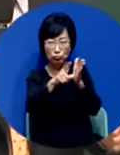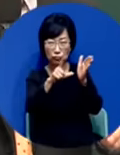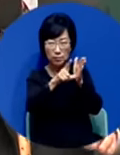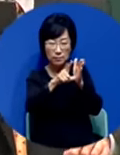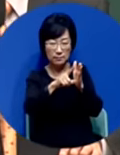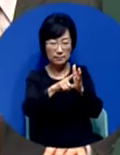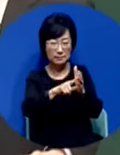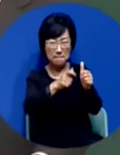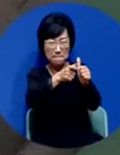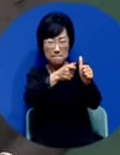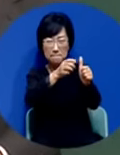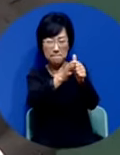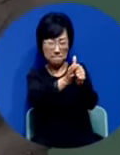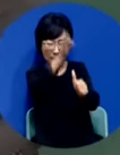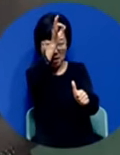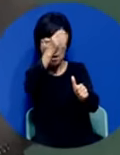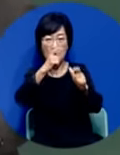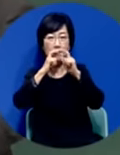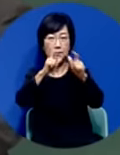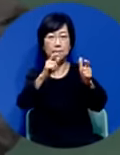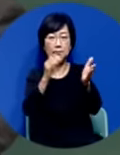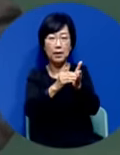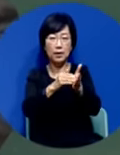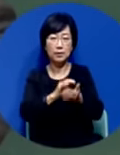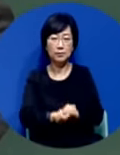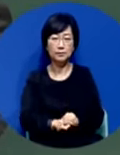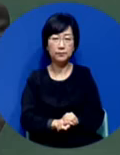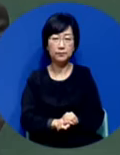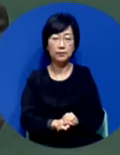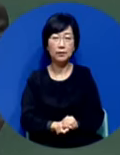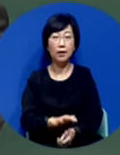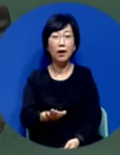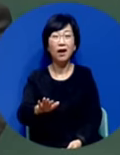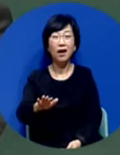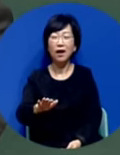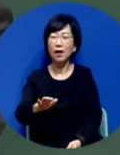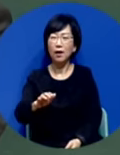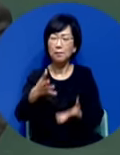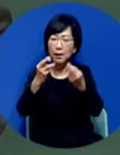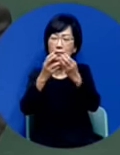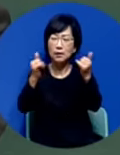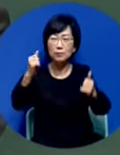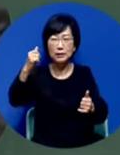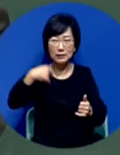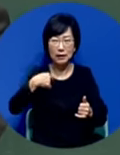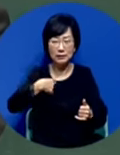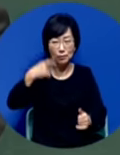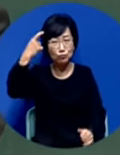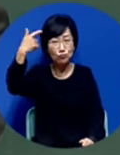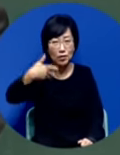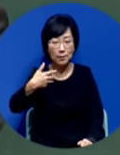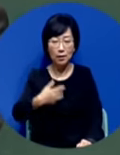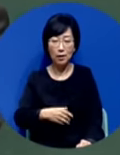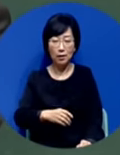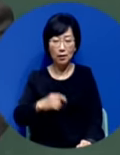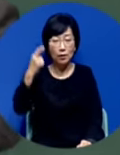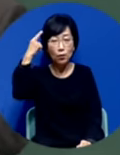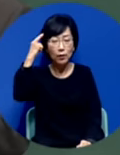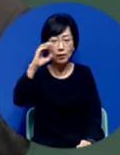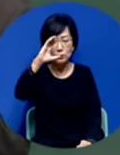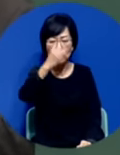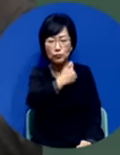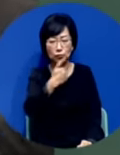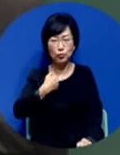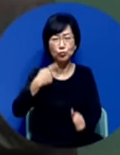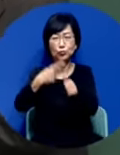那结果天主教就判了路德死刑. 그죠? 지금 많은 분들이 목사님 왜 자꾸 천주교 갑니까? 하는데 그거는 여기 아닙니다. 사실대로 얘기해죠. 有人就说, 牧师啊,